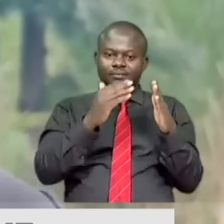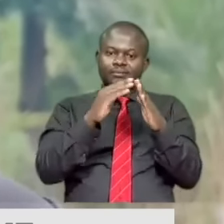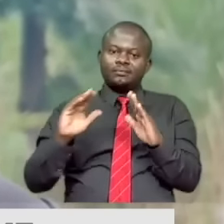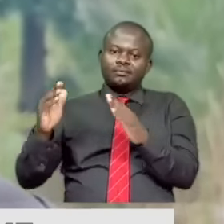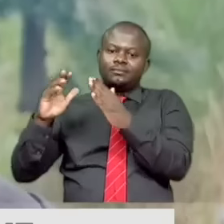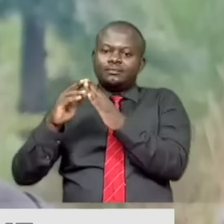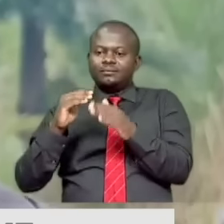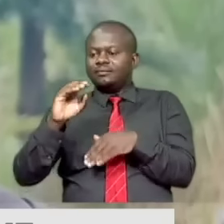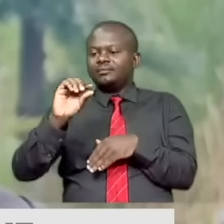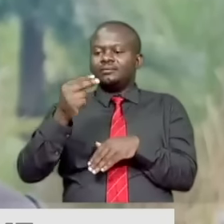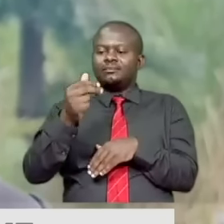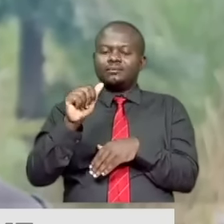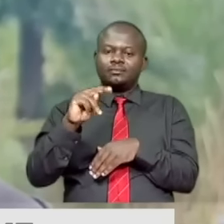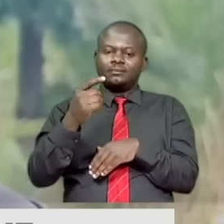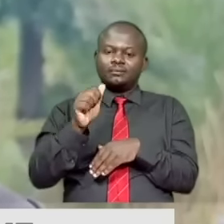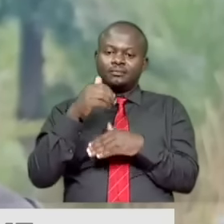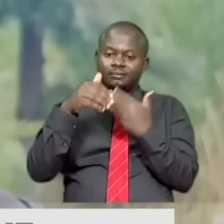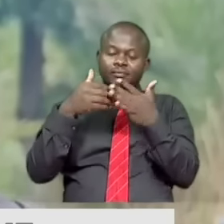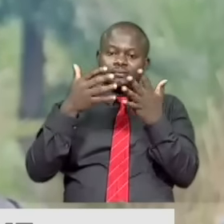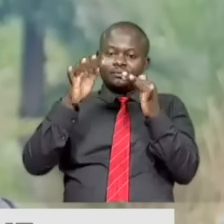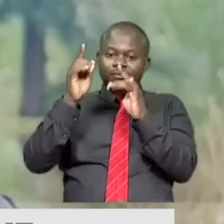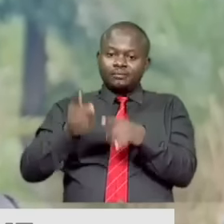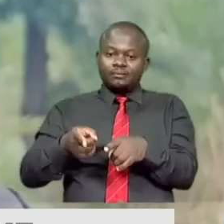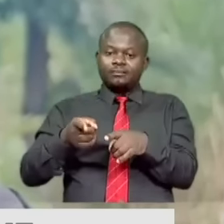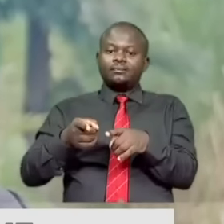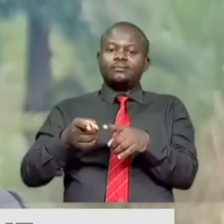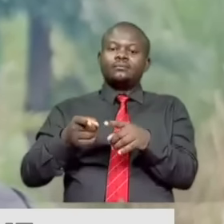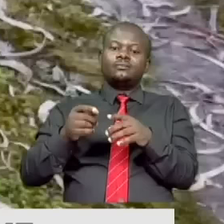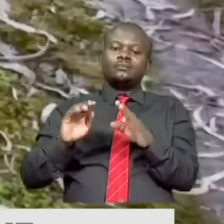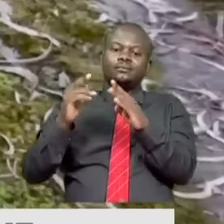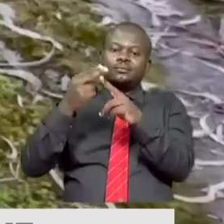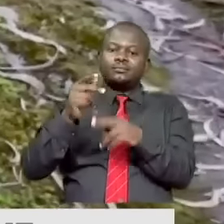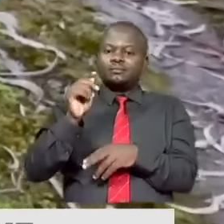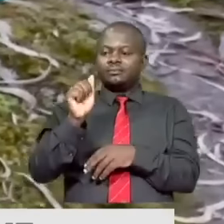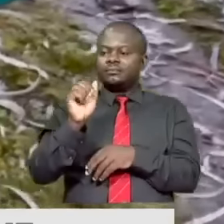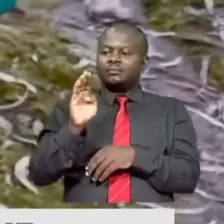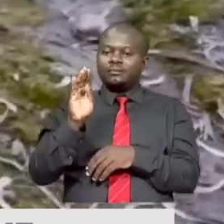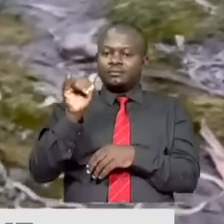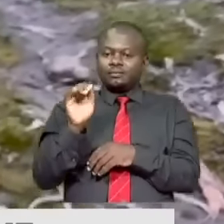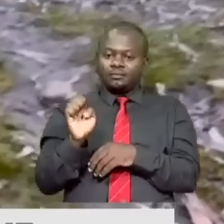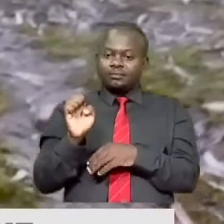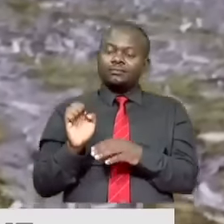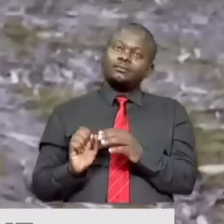noneho Gihanga akimara kuhagera umusozi ahisa wita Kabuye hejuru ku musozi